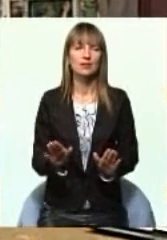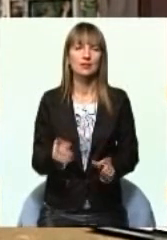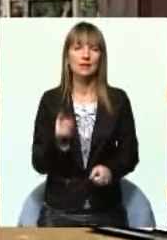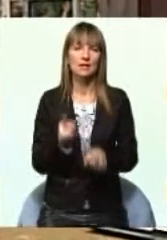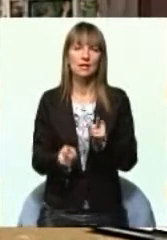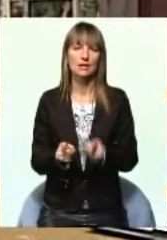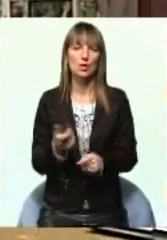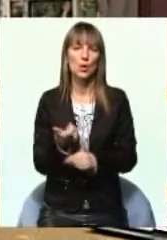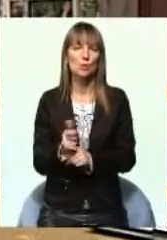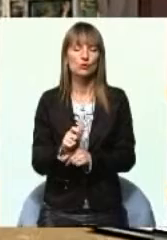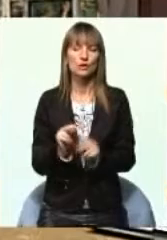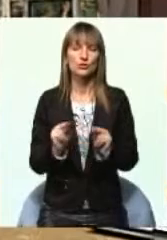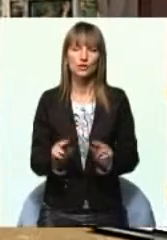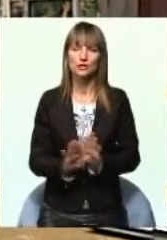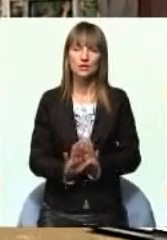очень нечестные,